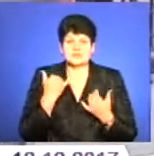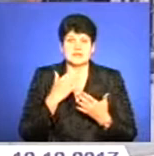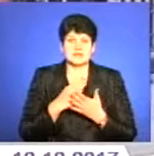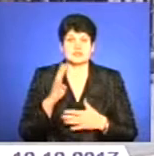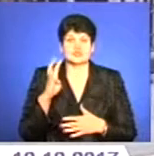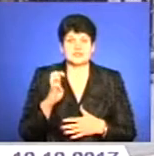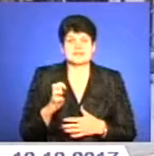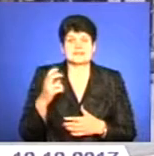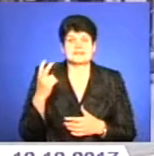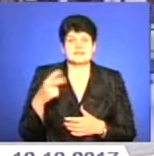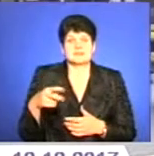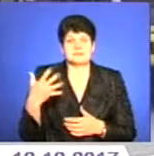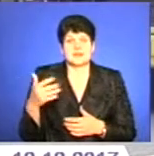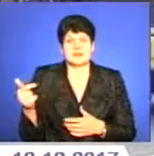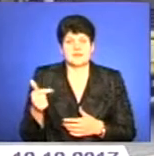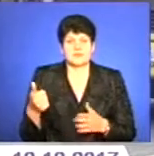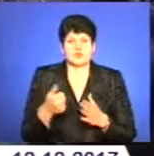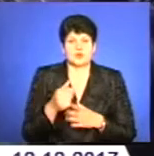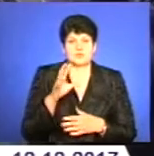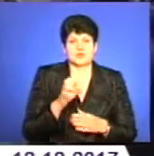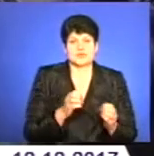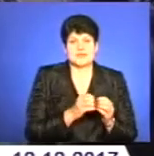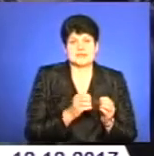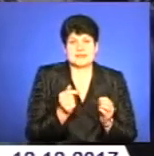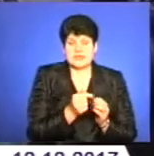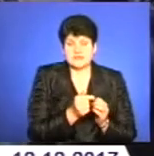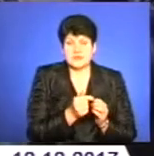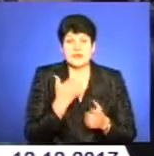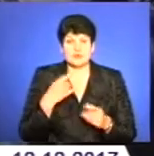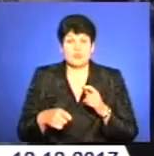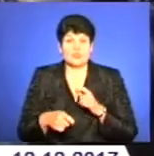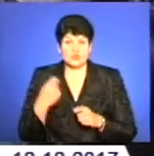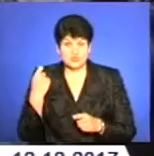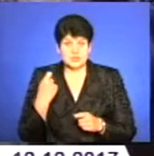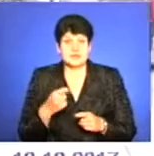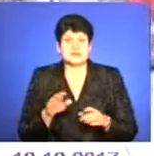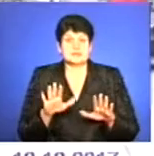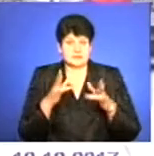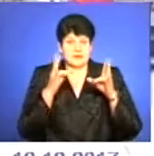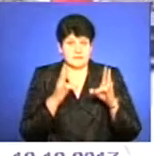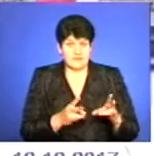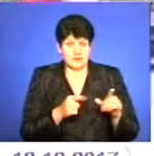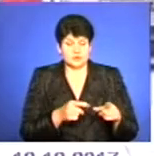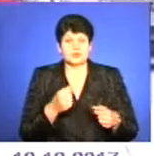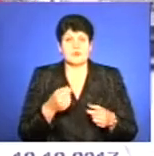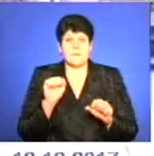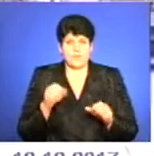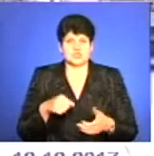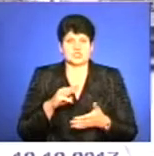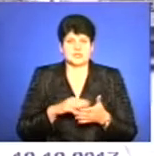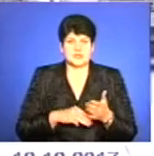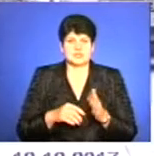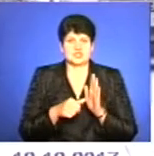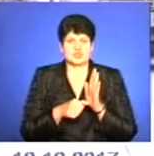від 425 гривень до 510. Якщо таке порушення спровокувало аварійну ситуацію, тоді водія можуть оштрафувати на суму